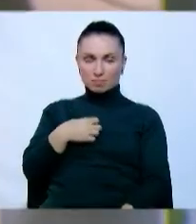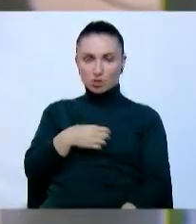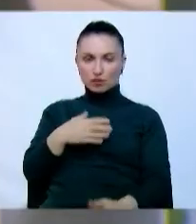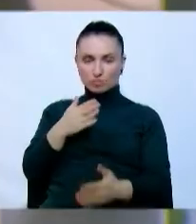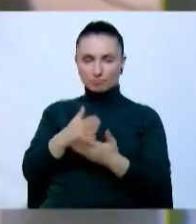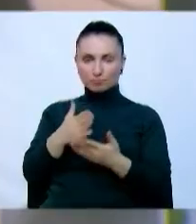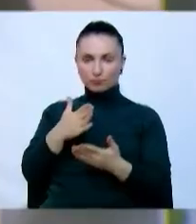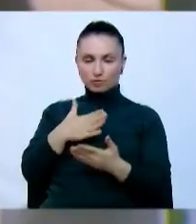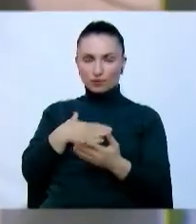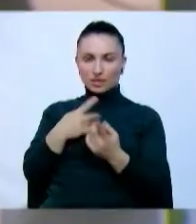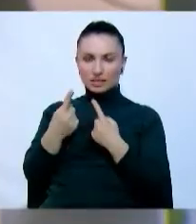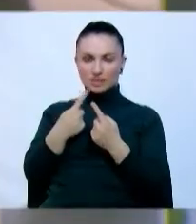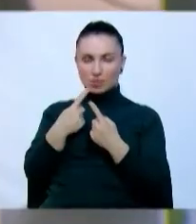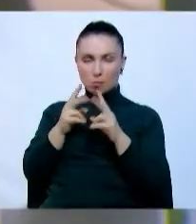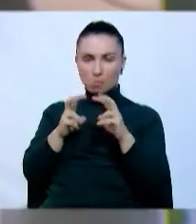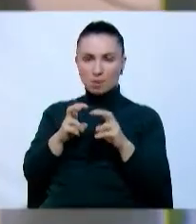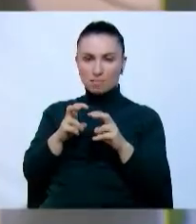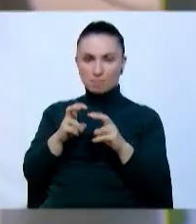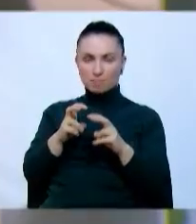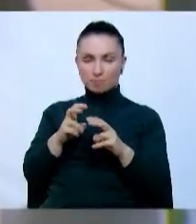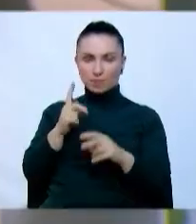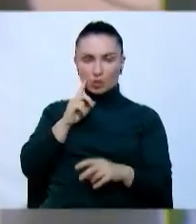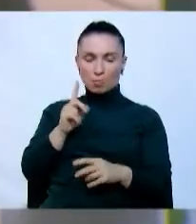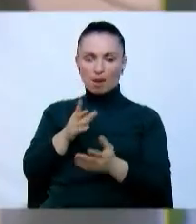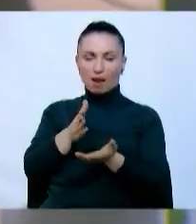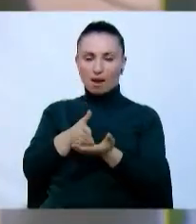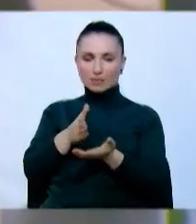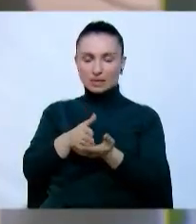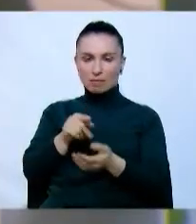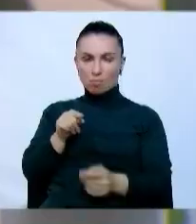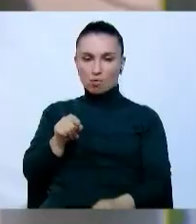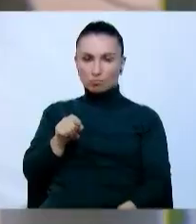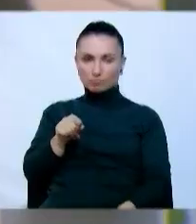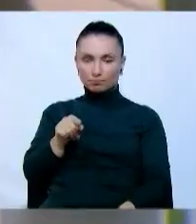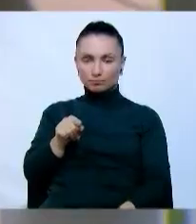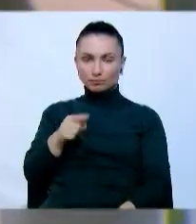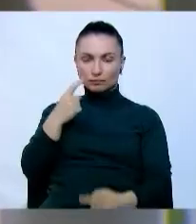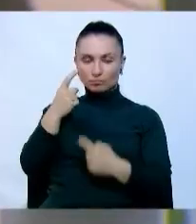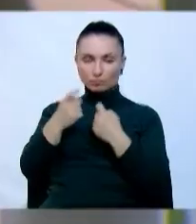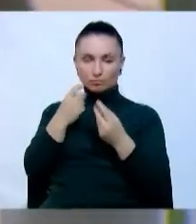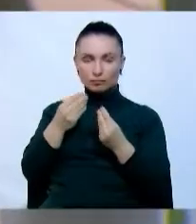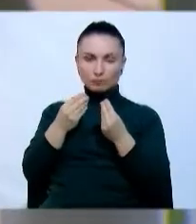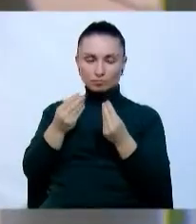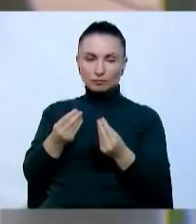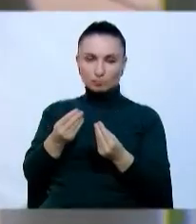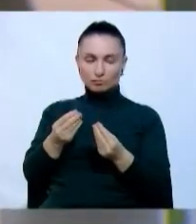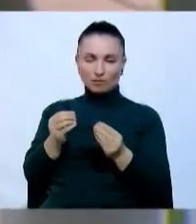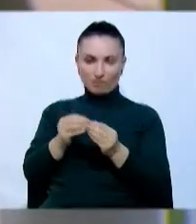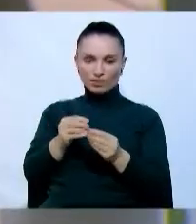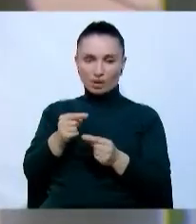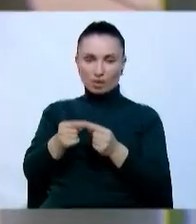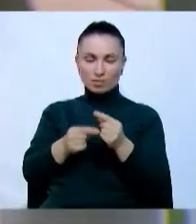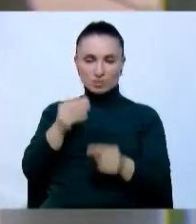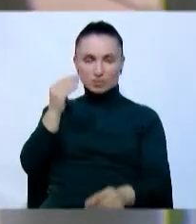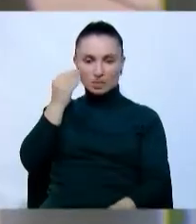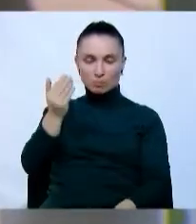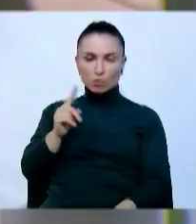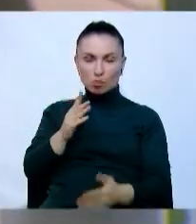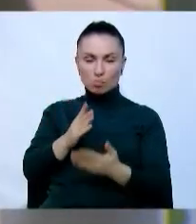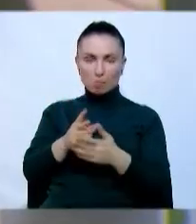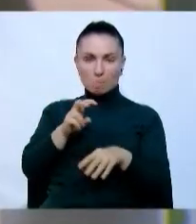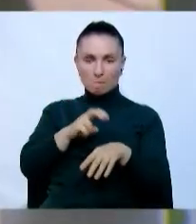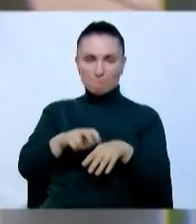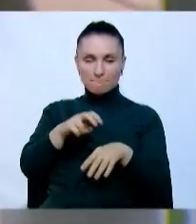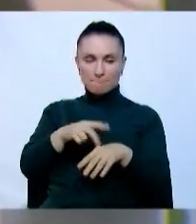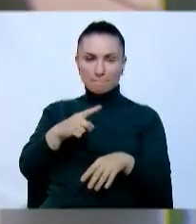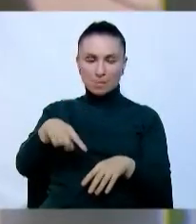მნიშვნელოვანია ჩვენი საუბრის კონტექსტში. მით უფრო რომ არსებობს ინფორმაცია და დამკვიდრებული წარმოდგენა, რომელსაც